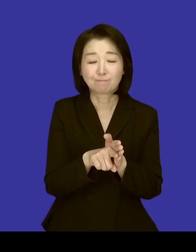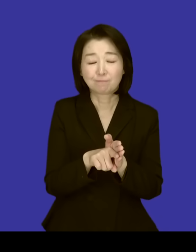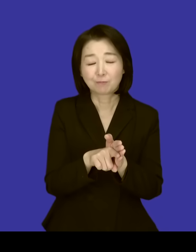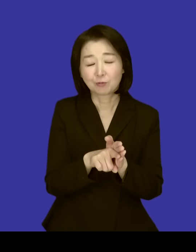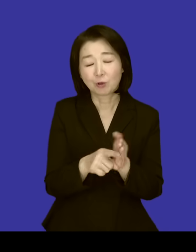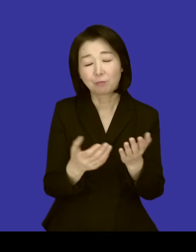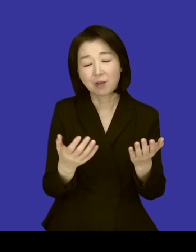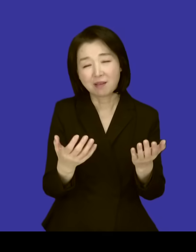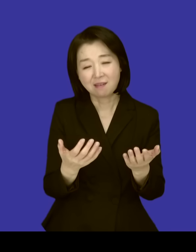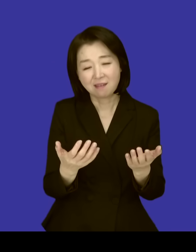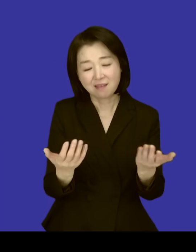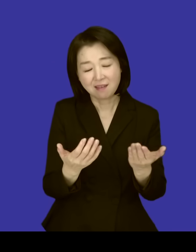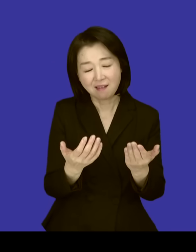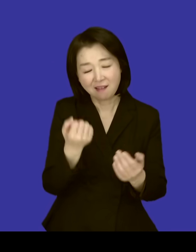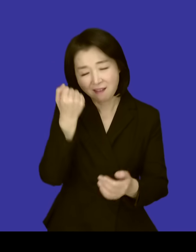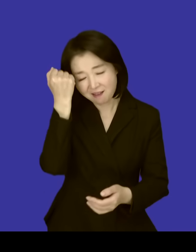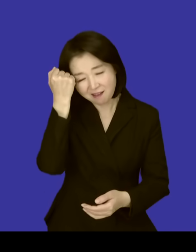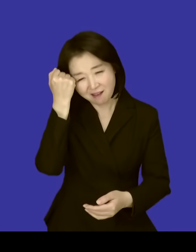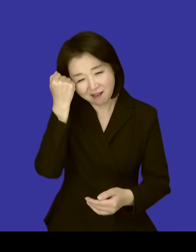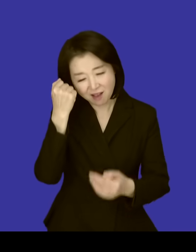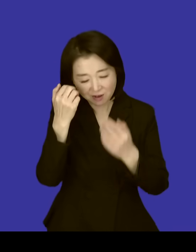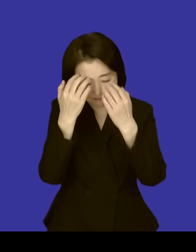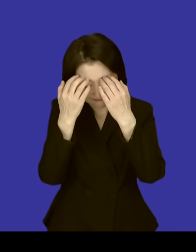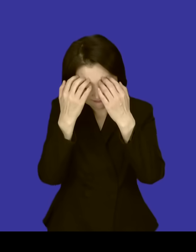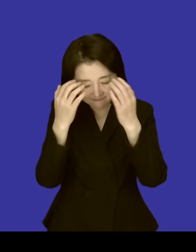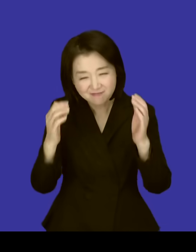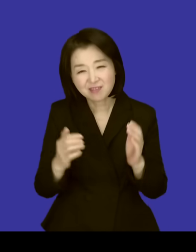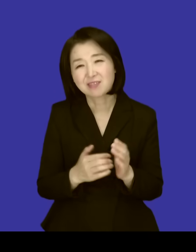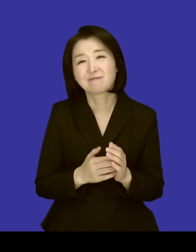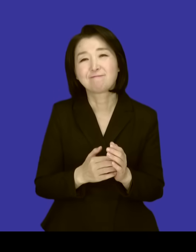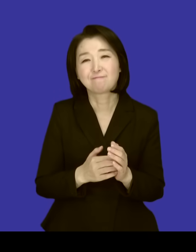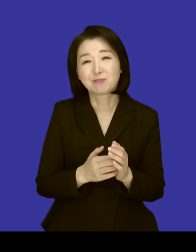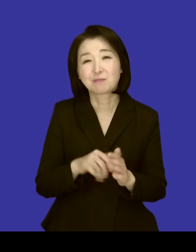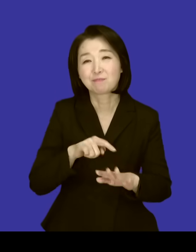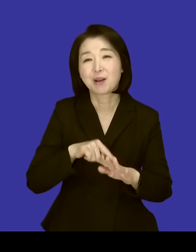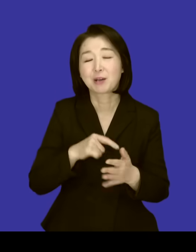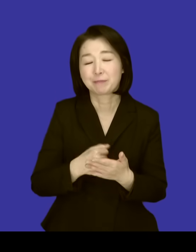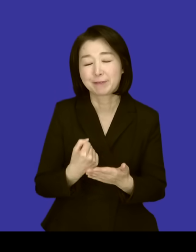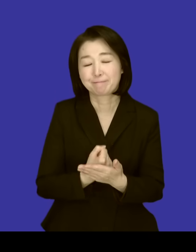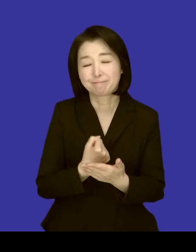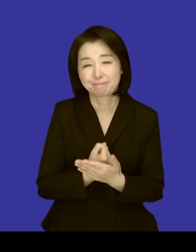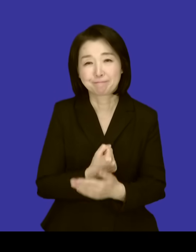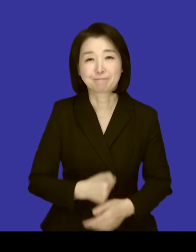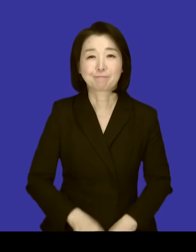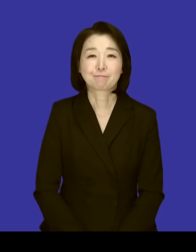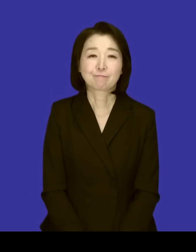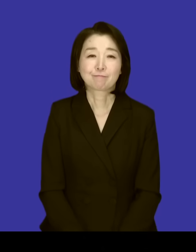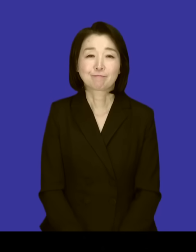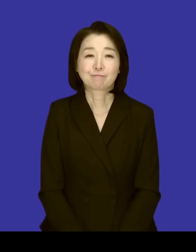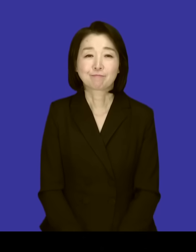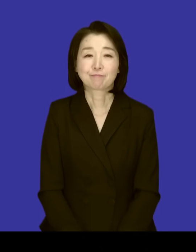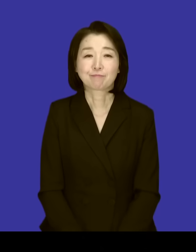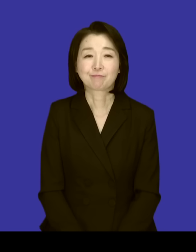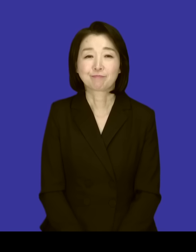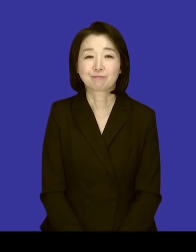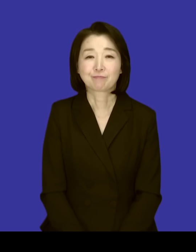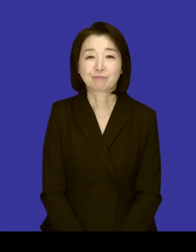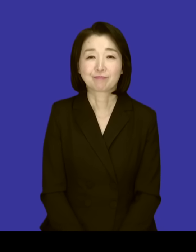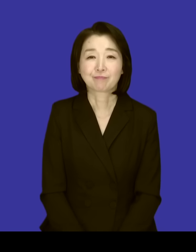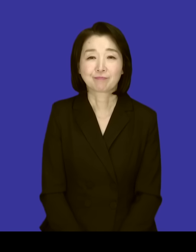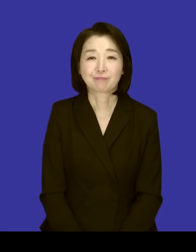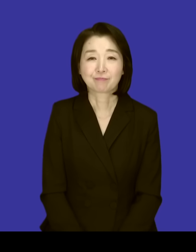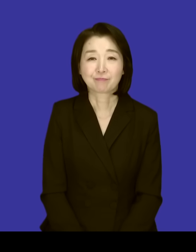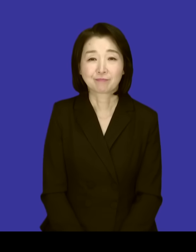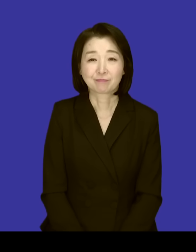고된 일들을 그 상황들을 견뎌내셨을지 저도 참 마음이 많이 안타깝습니다. 그렇네요. 예. 우리